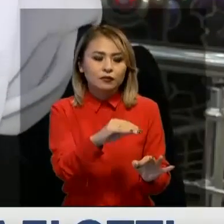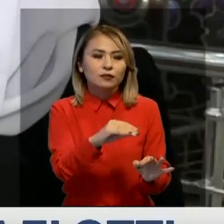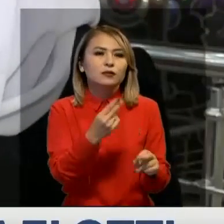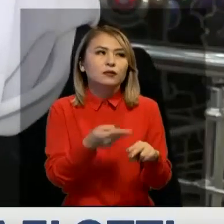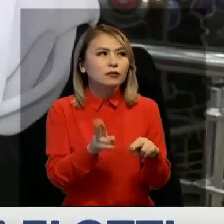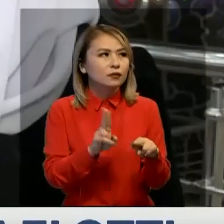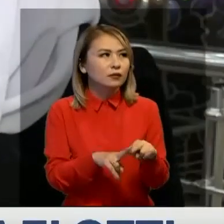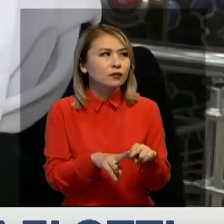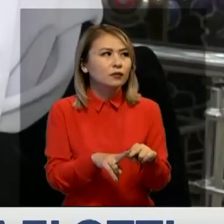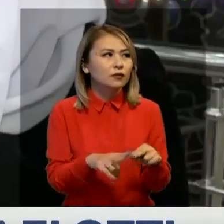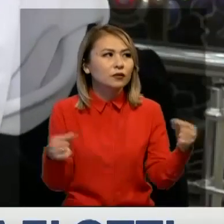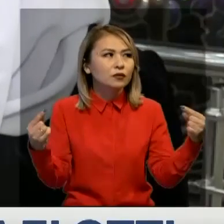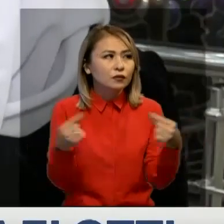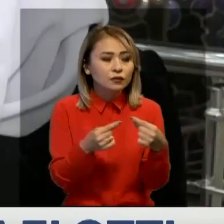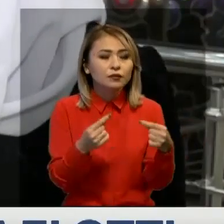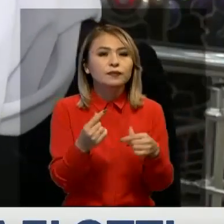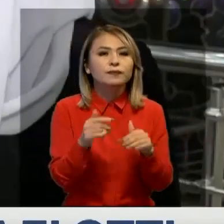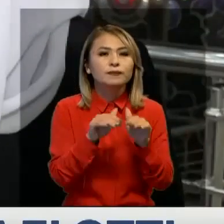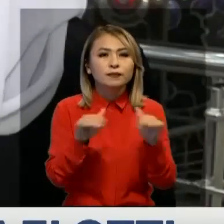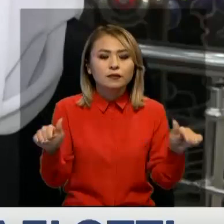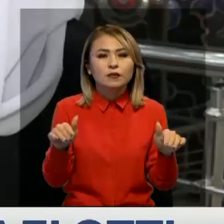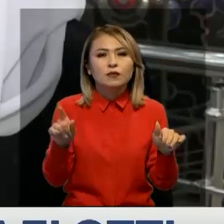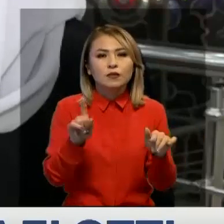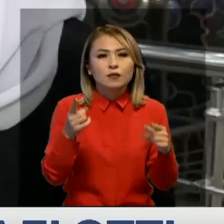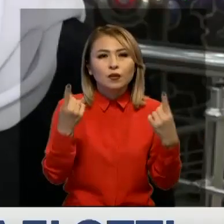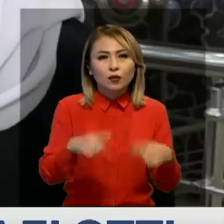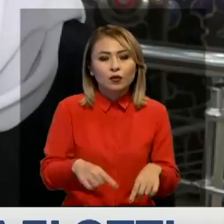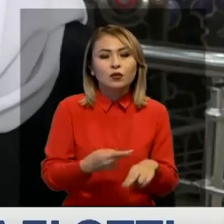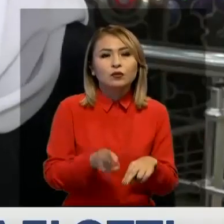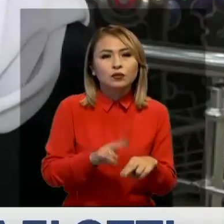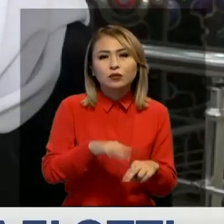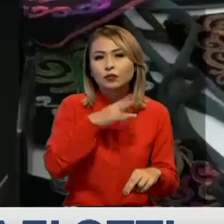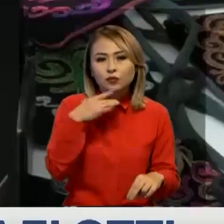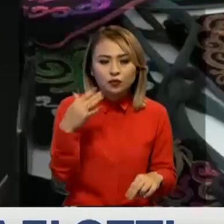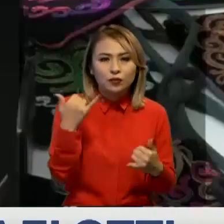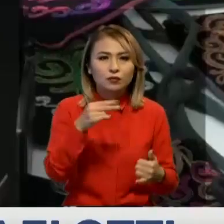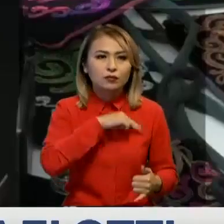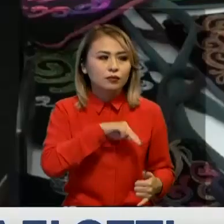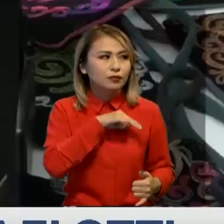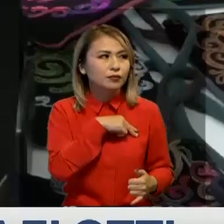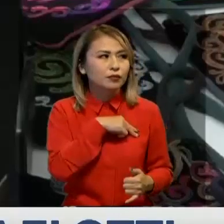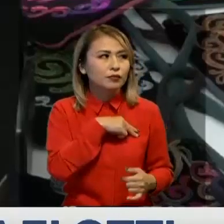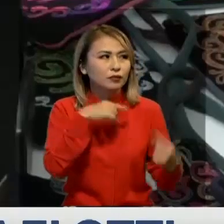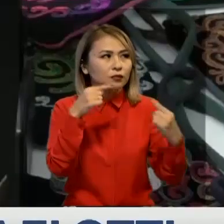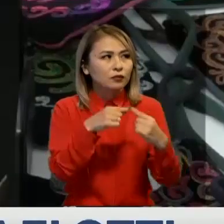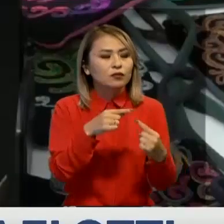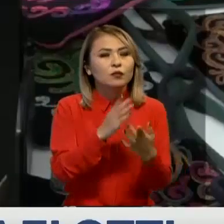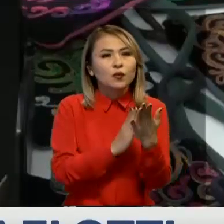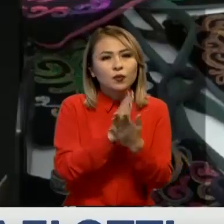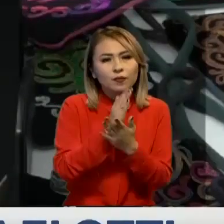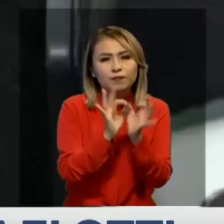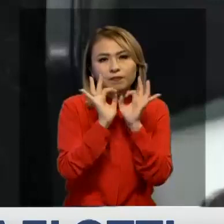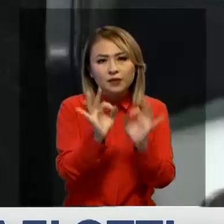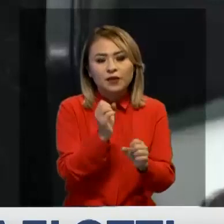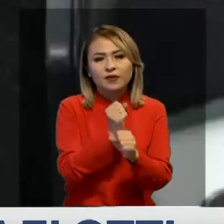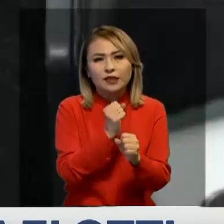Сол себептен белгілі бір деңгейге жетіп тоқырауға шырап жатыр. Сол жұмысты біраз болсын